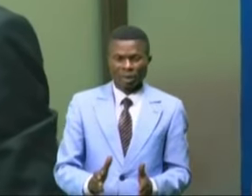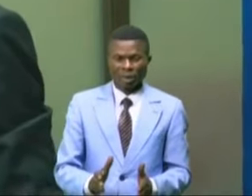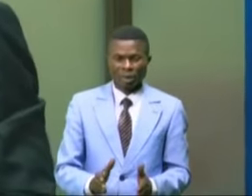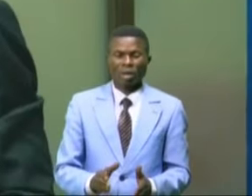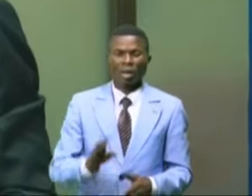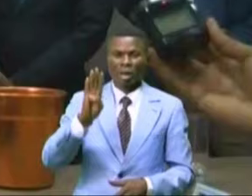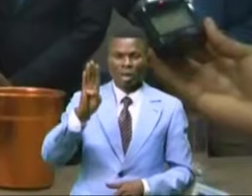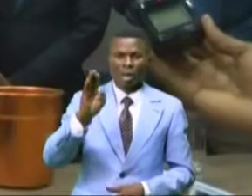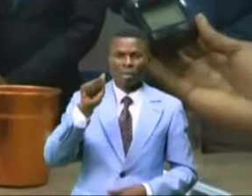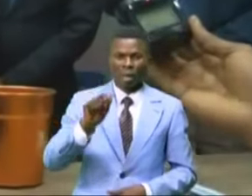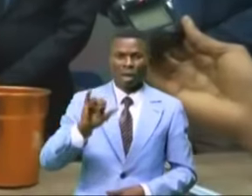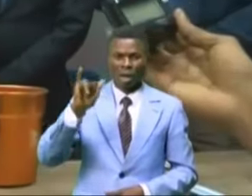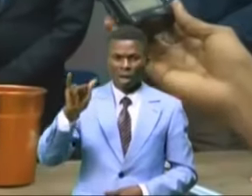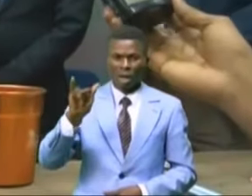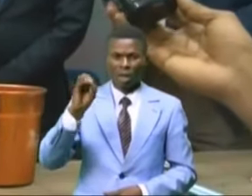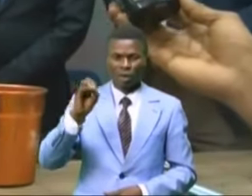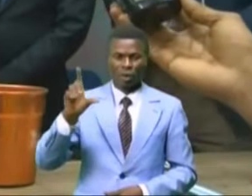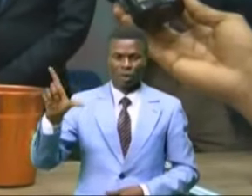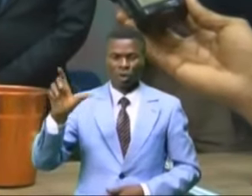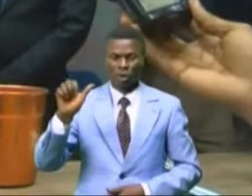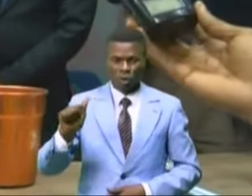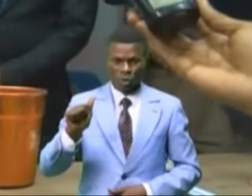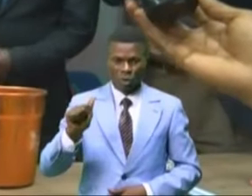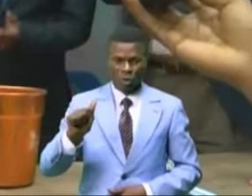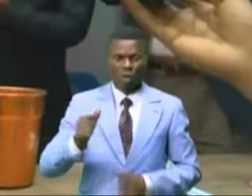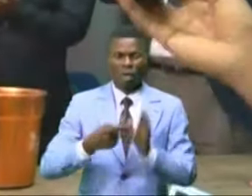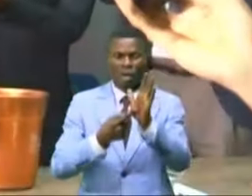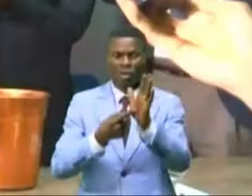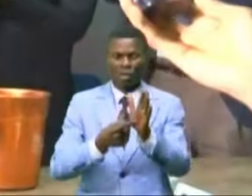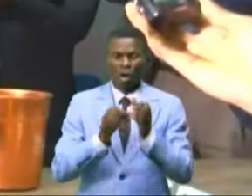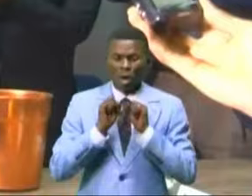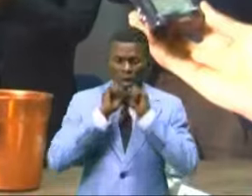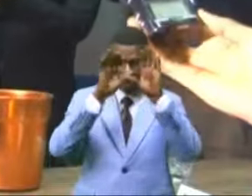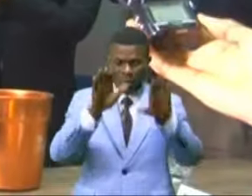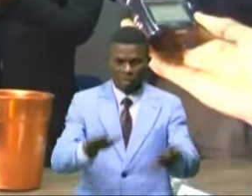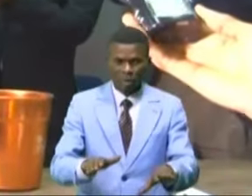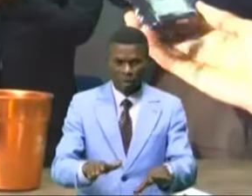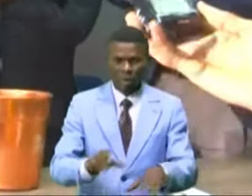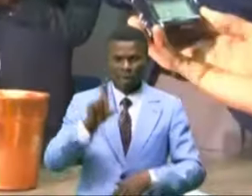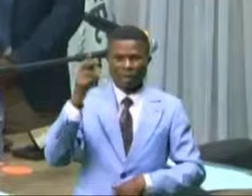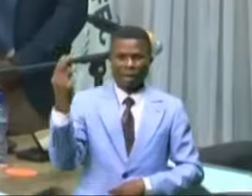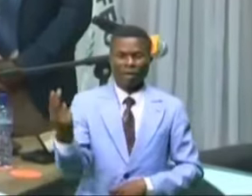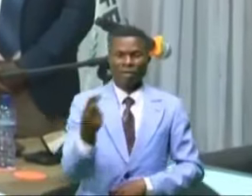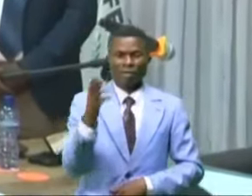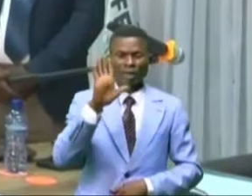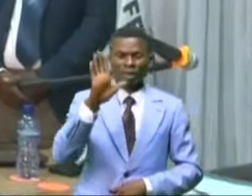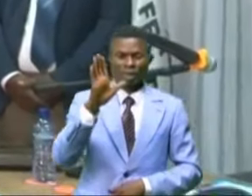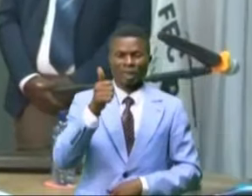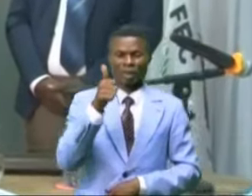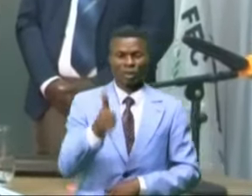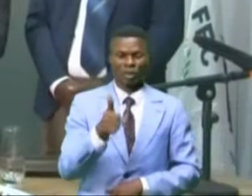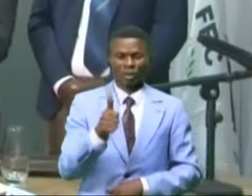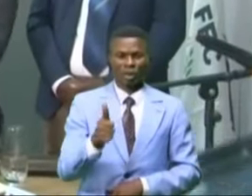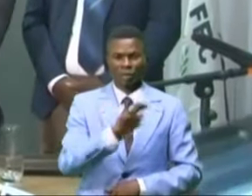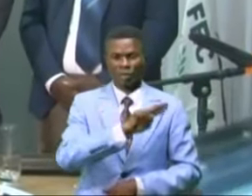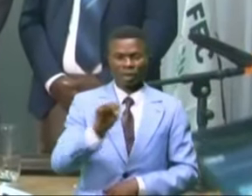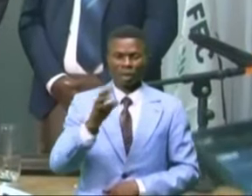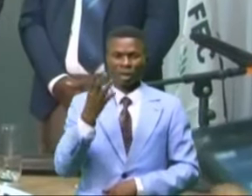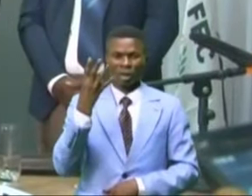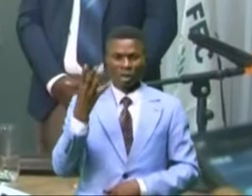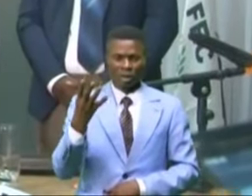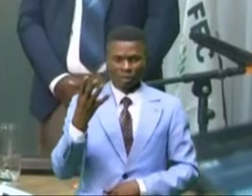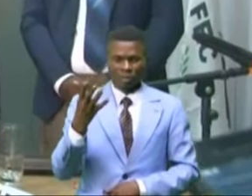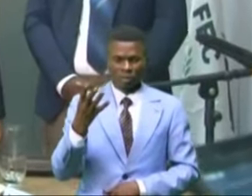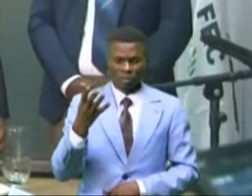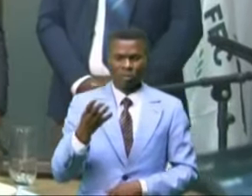Bayolo a été sur les fonts baptismaux ce 25 janvier 2024. Paru aux éditions Concorde et